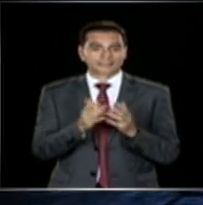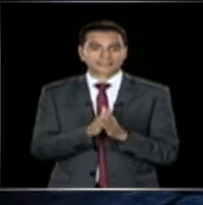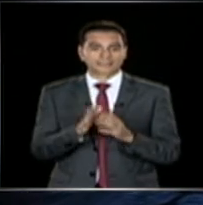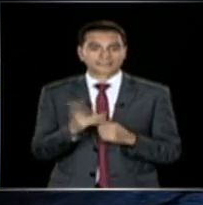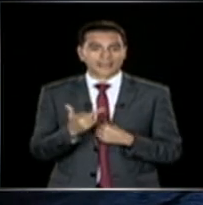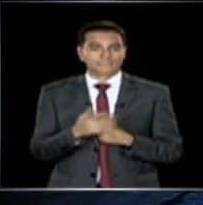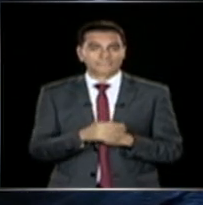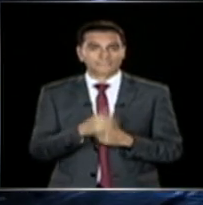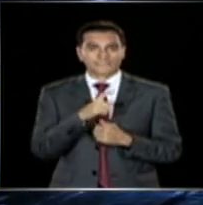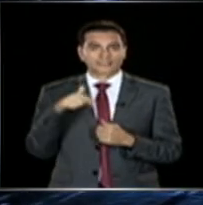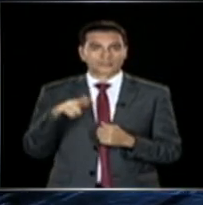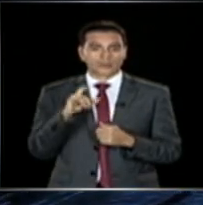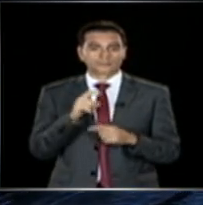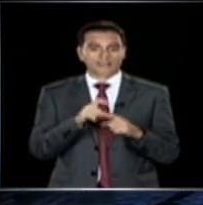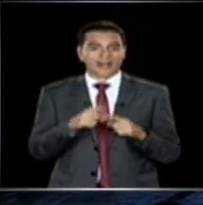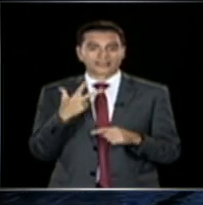زائد 80.